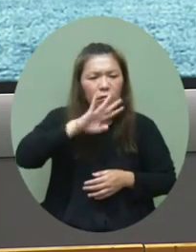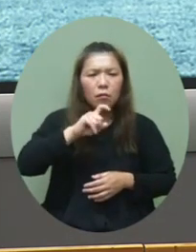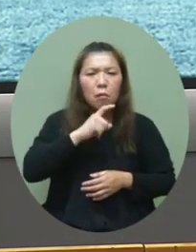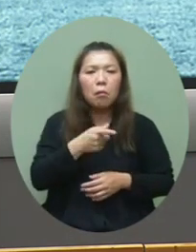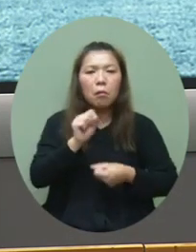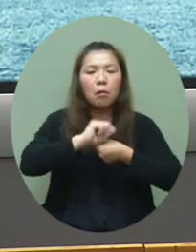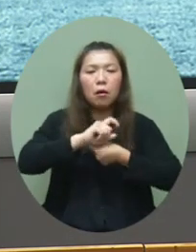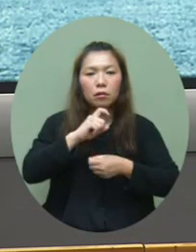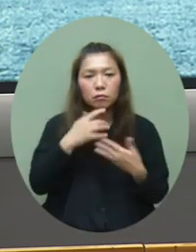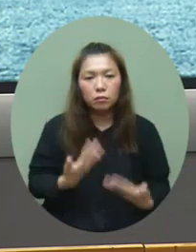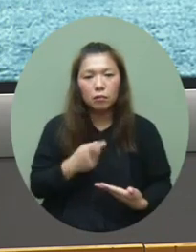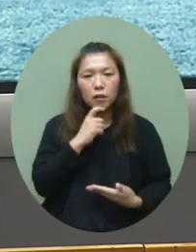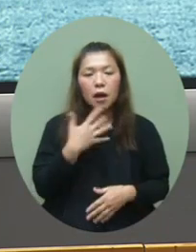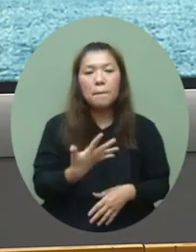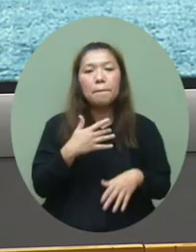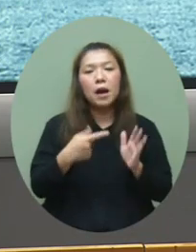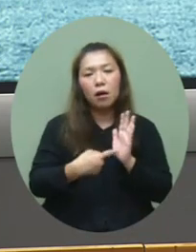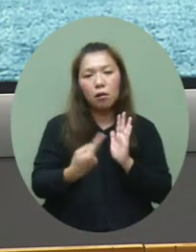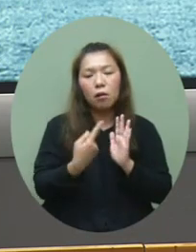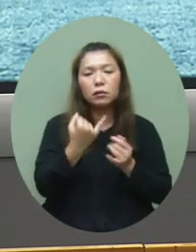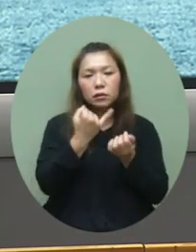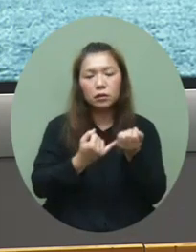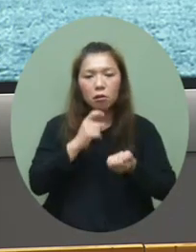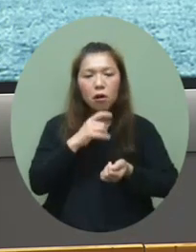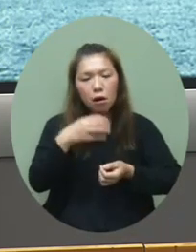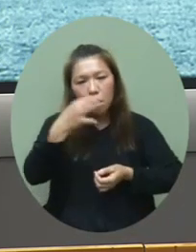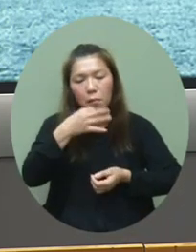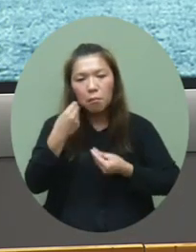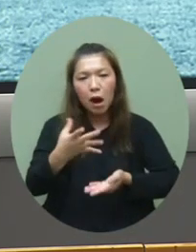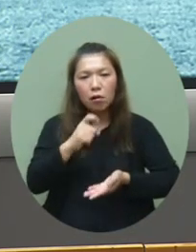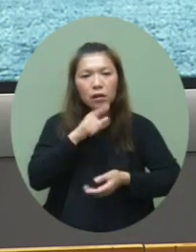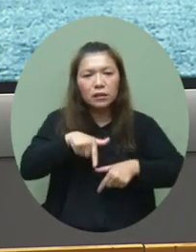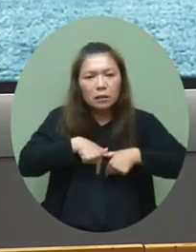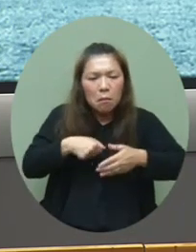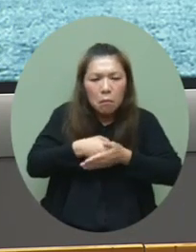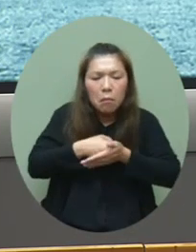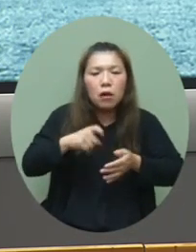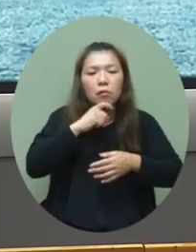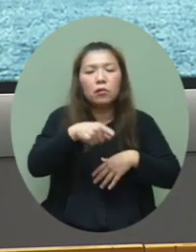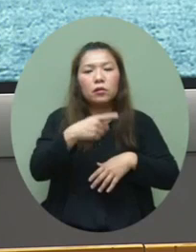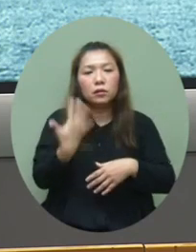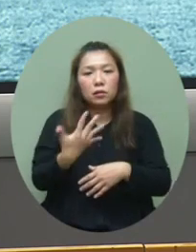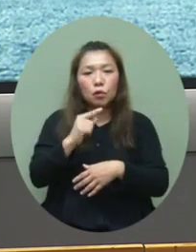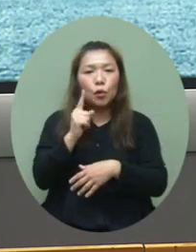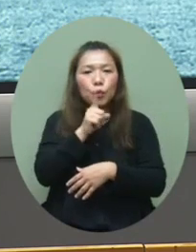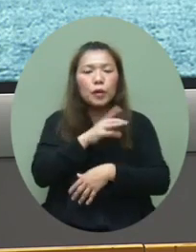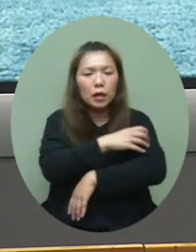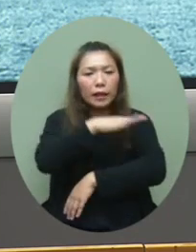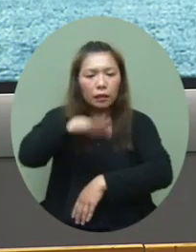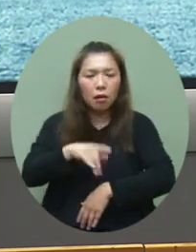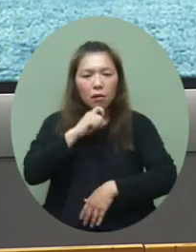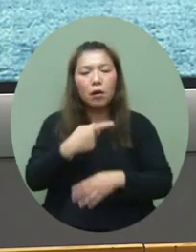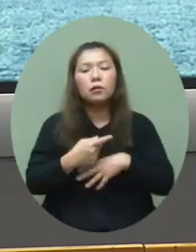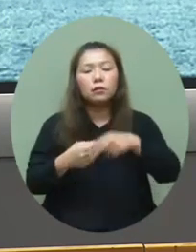係處方呢個嘅抗生素。佢個心房顫動啊，同埋血壓低，我哋都係有處方藥物去治療嘅。咁但係佢都係